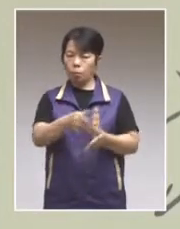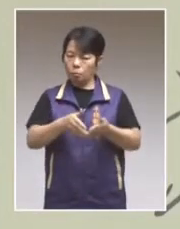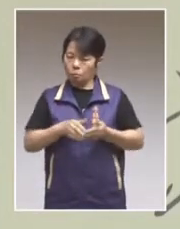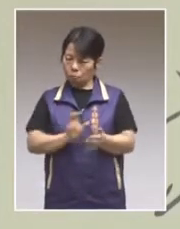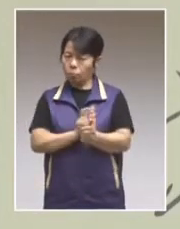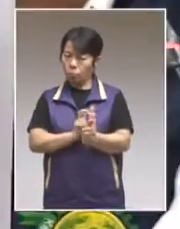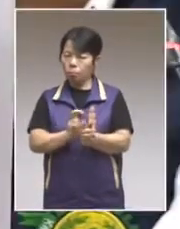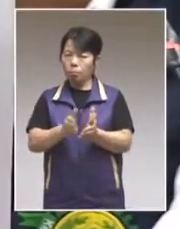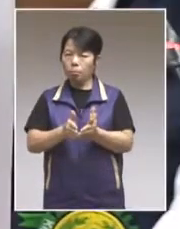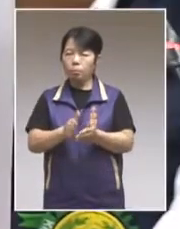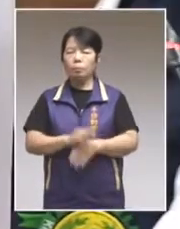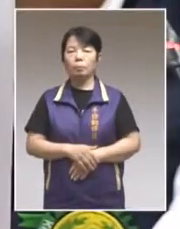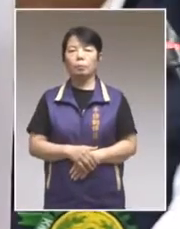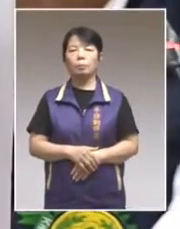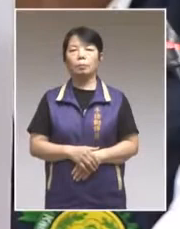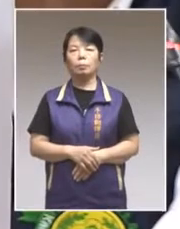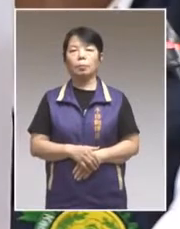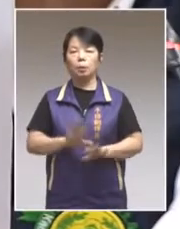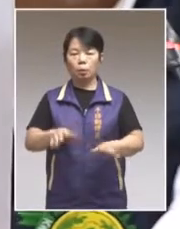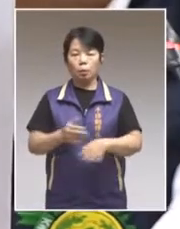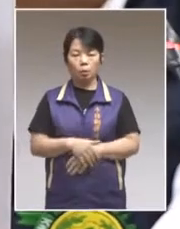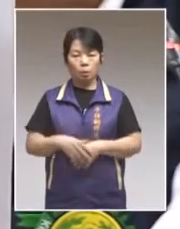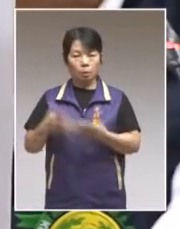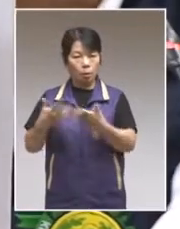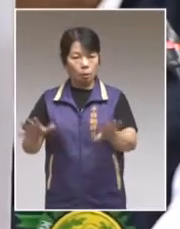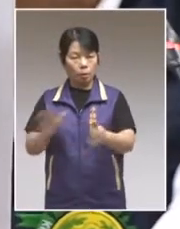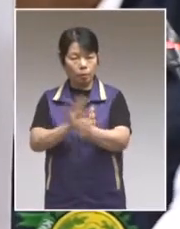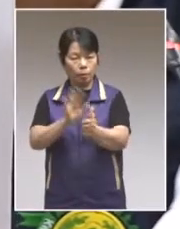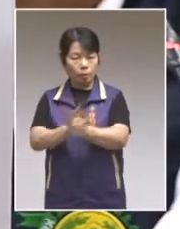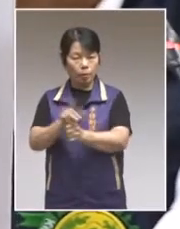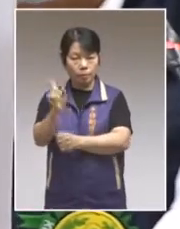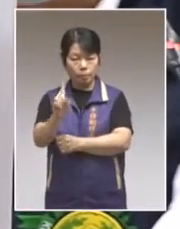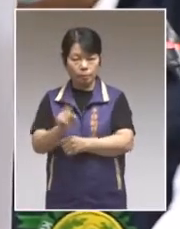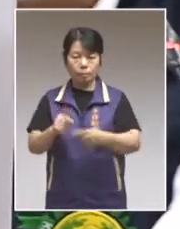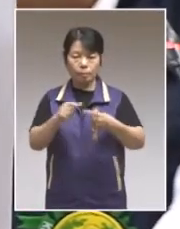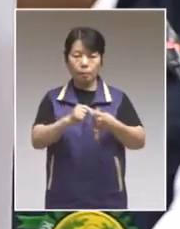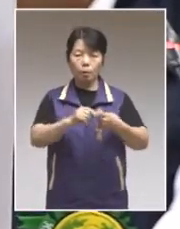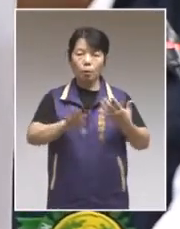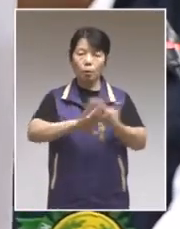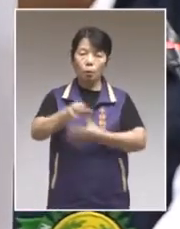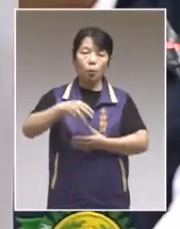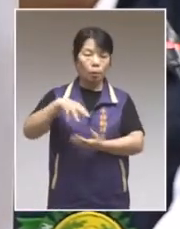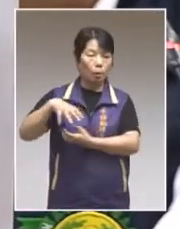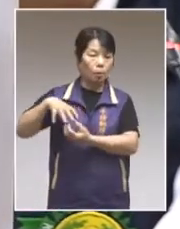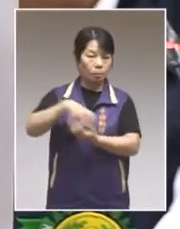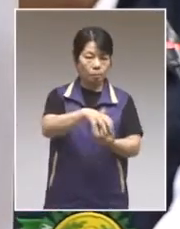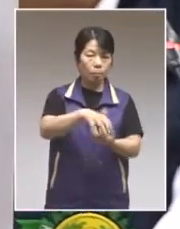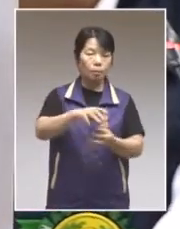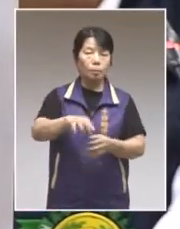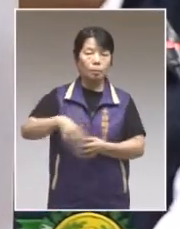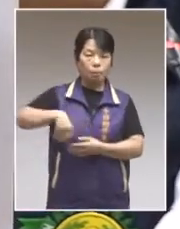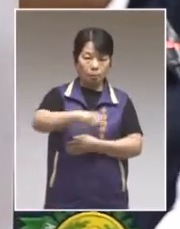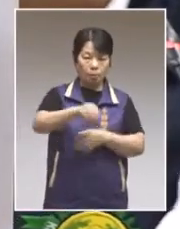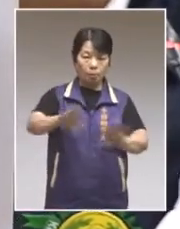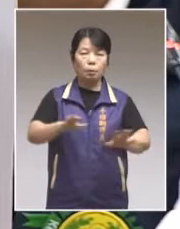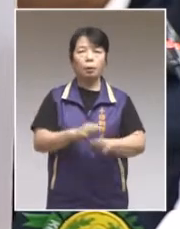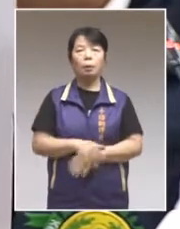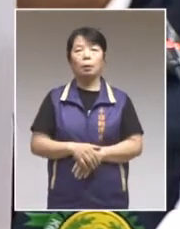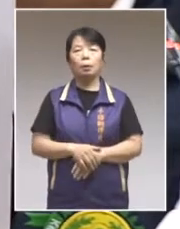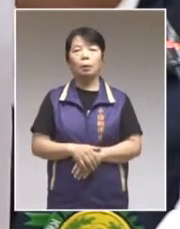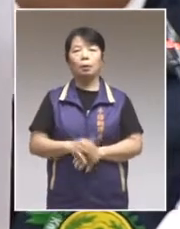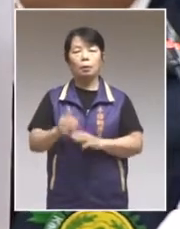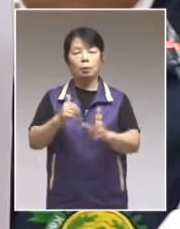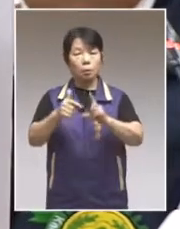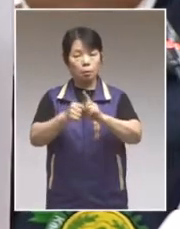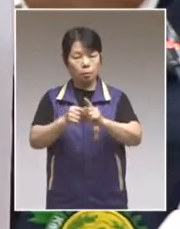顾，所以我们有很多的一些协助的部分，包括外送或者其他人员进入社区的人员，那